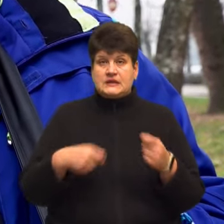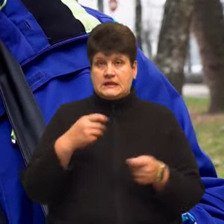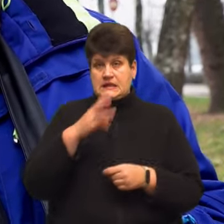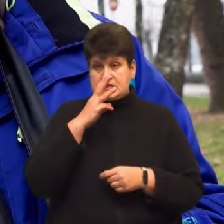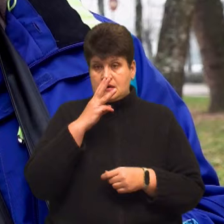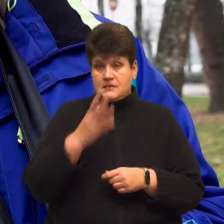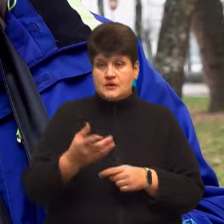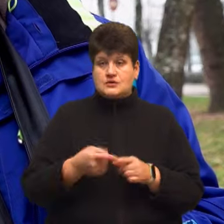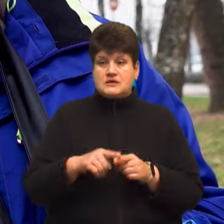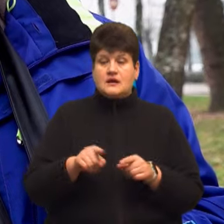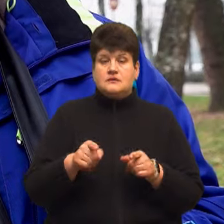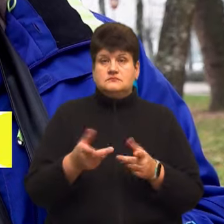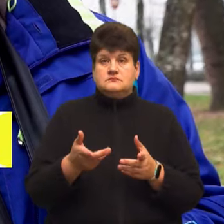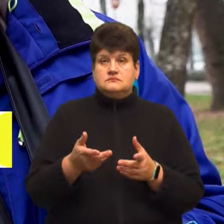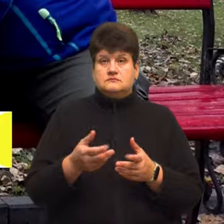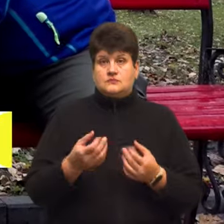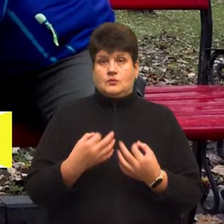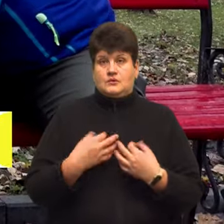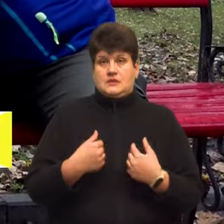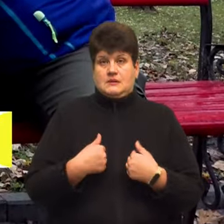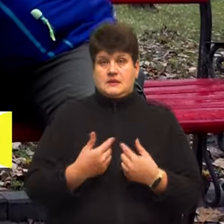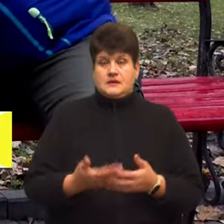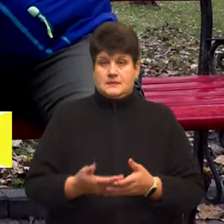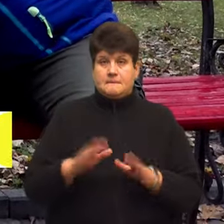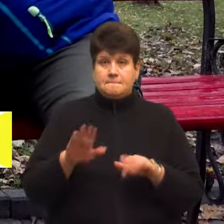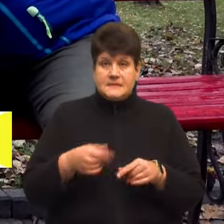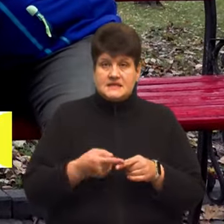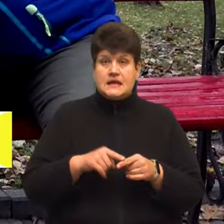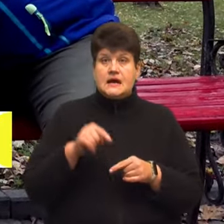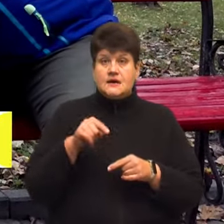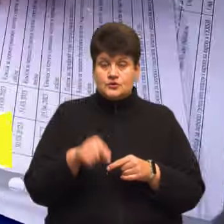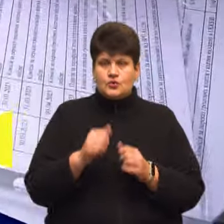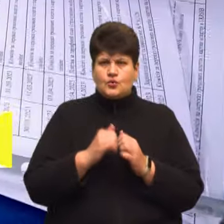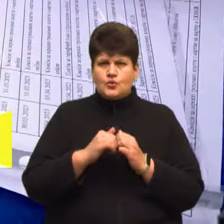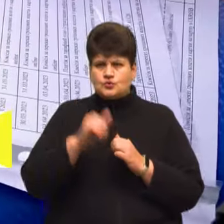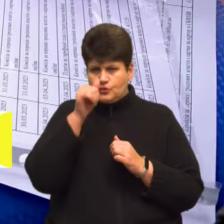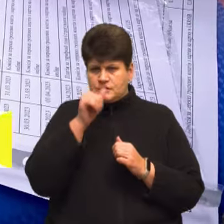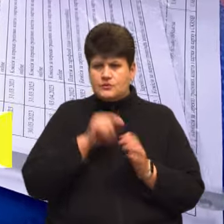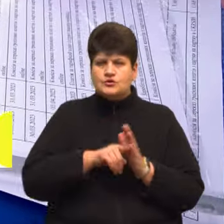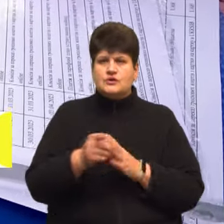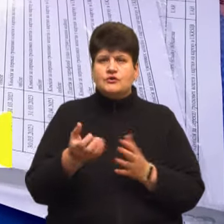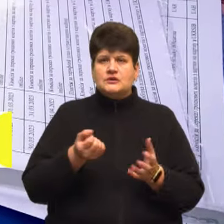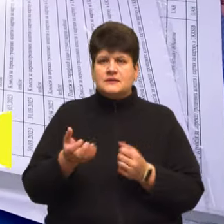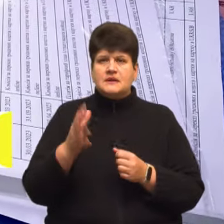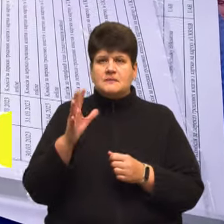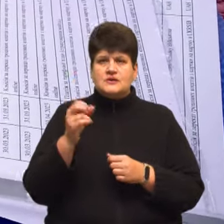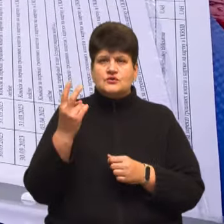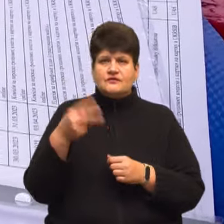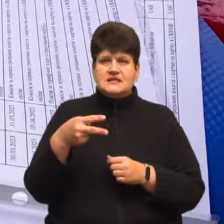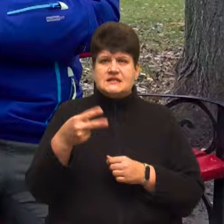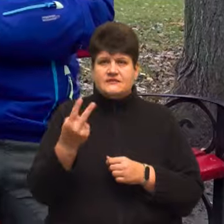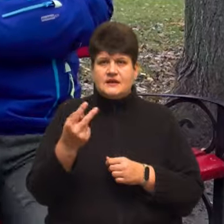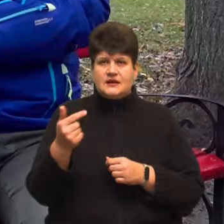вони це об'яснили мені після цього каже Максим щомісяця почав отримувати 522 грн